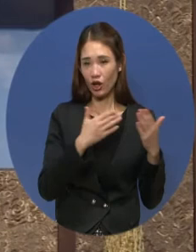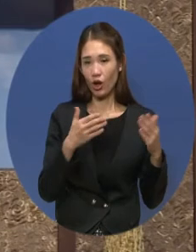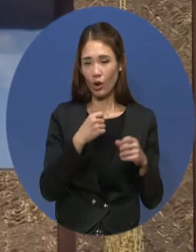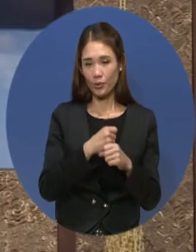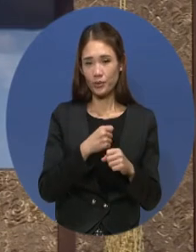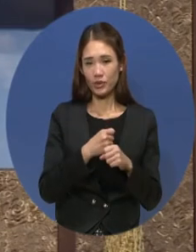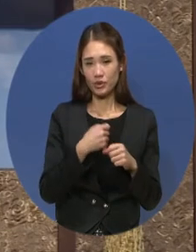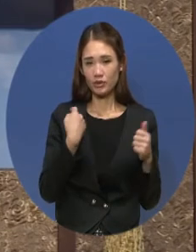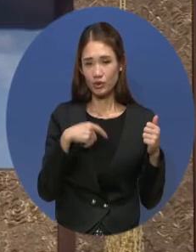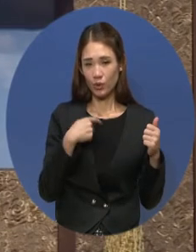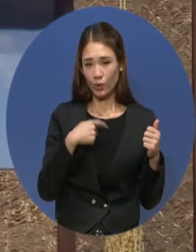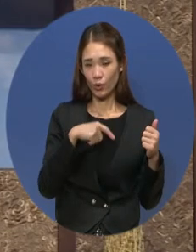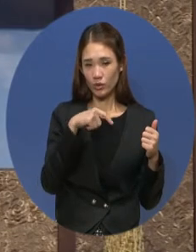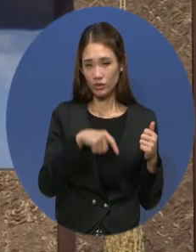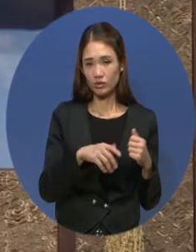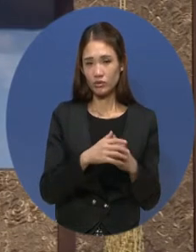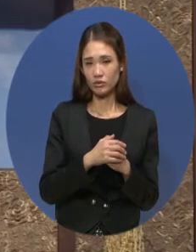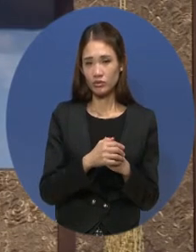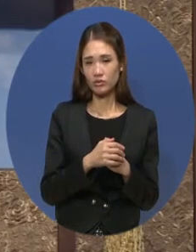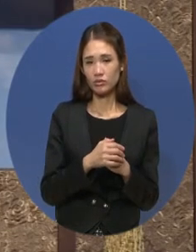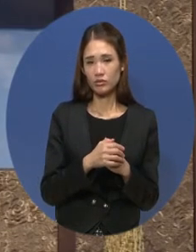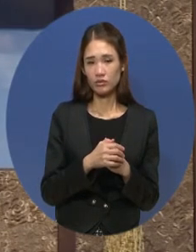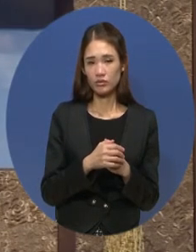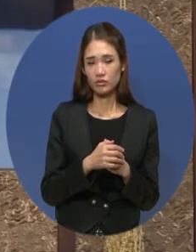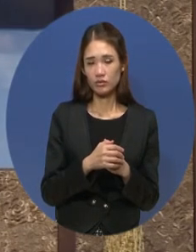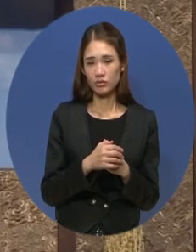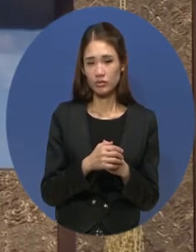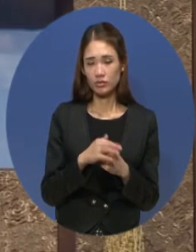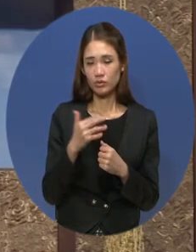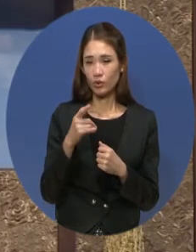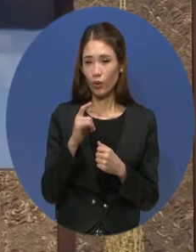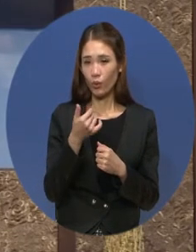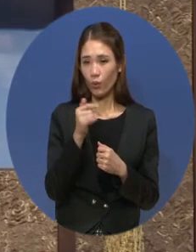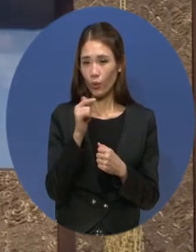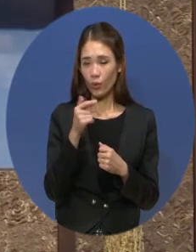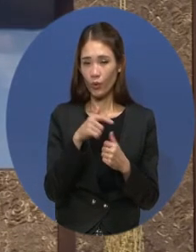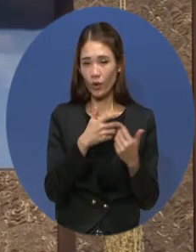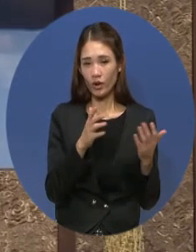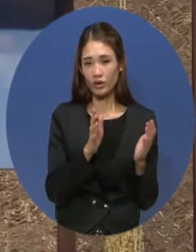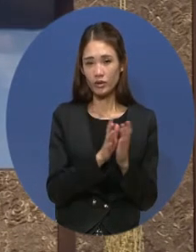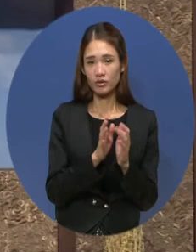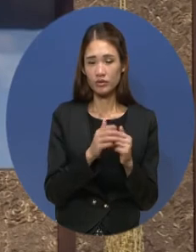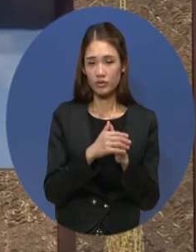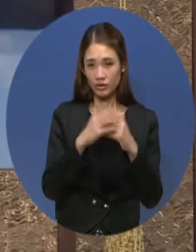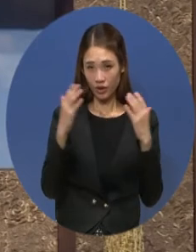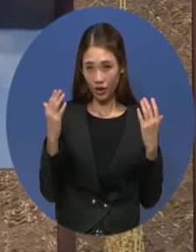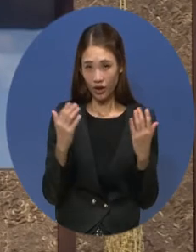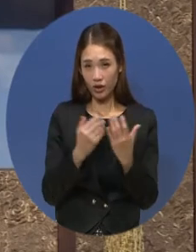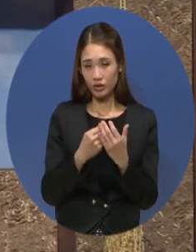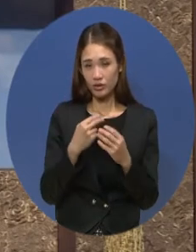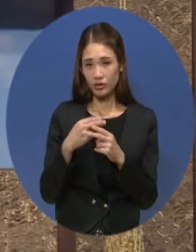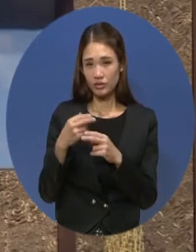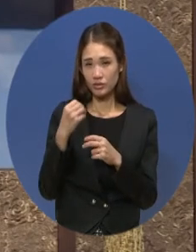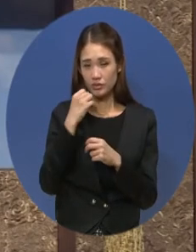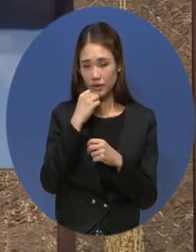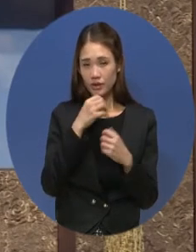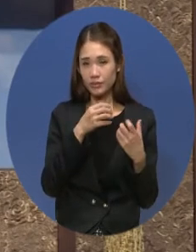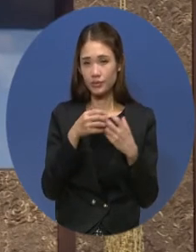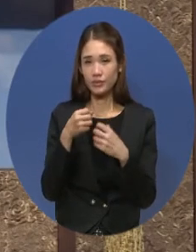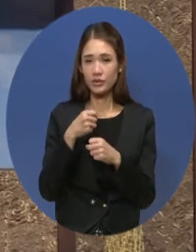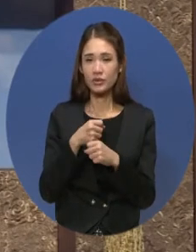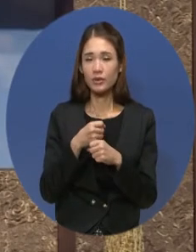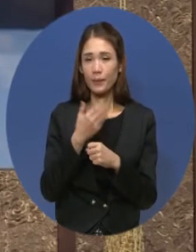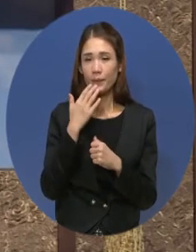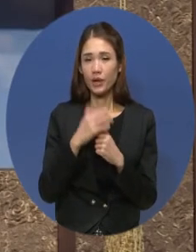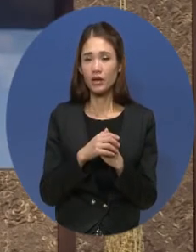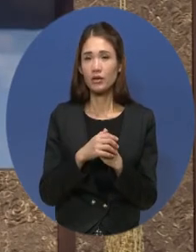교육장으로 어 그렇게 해서 이제 동호회 라든가 뭐 또 거기서 또 다 도도 할 수가 있구요 어